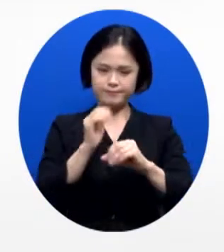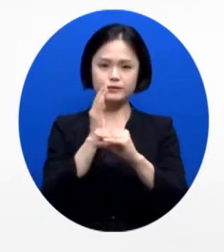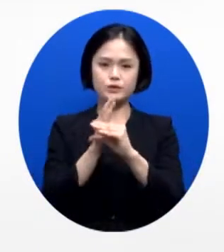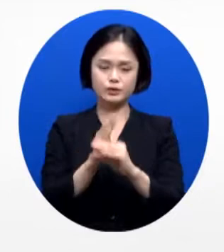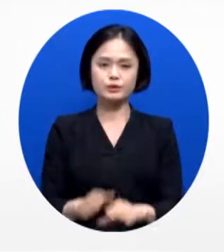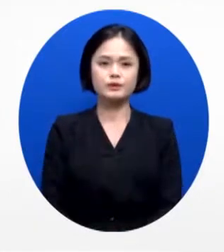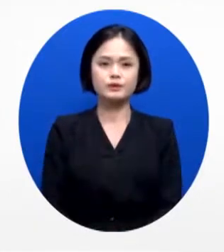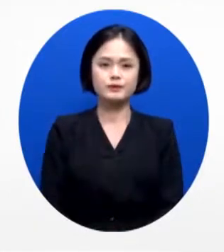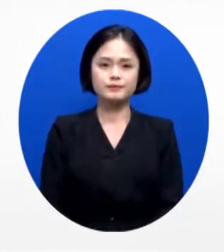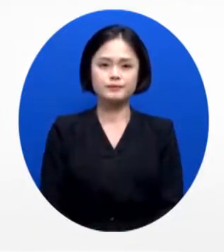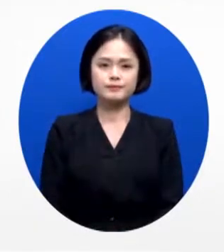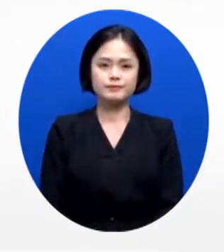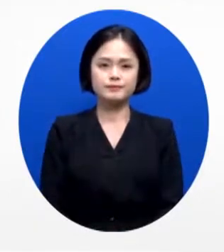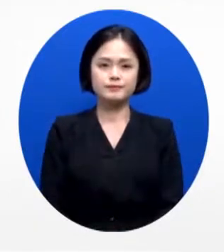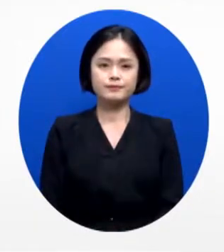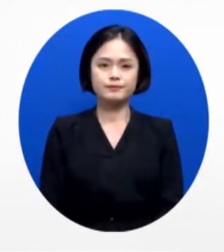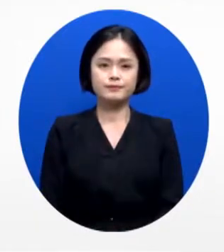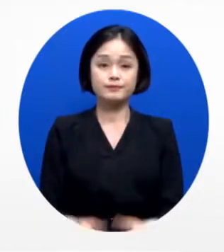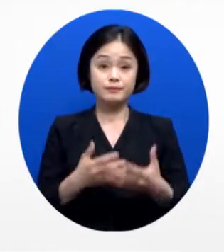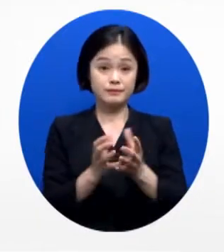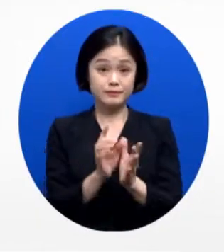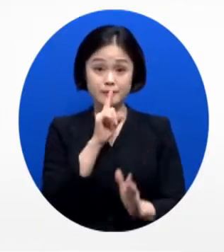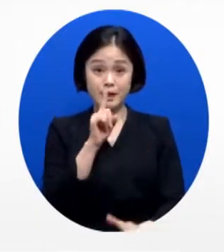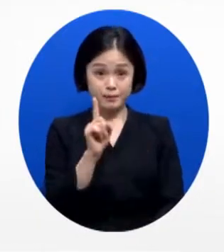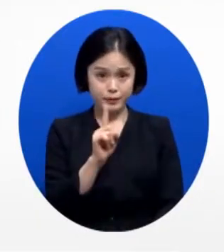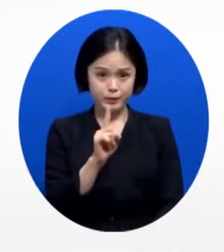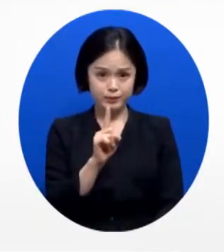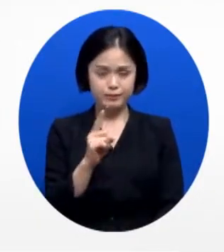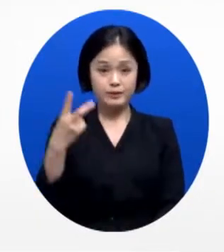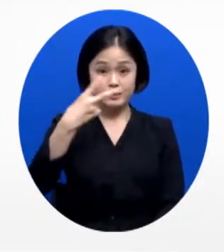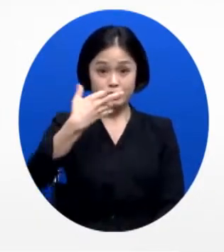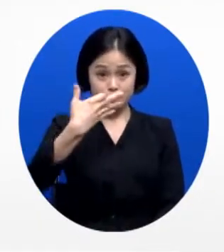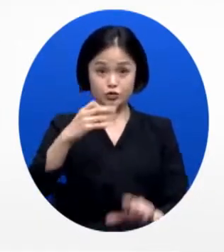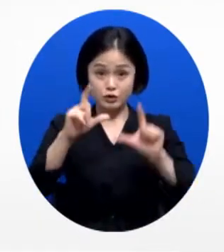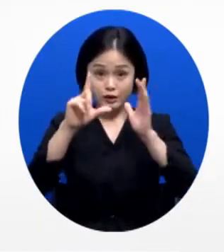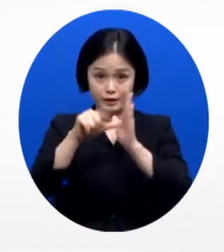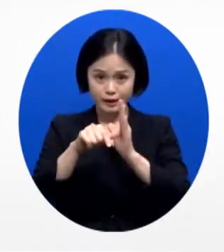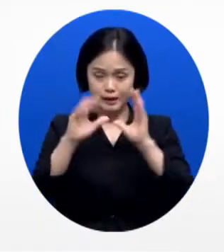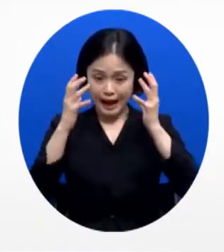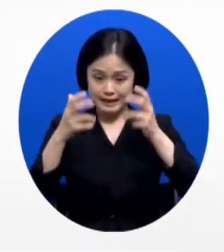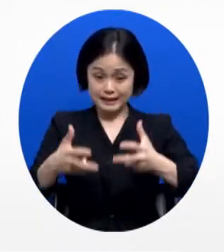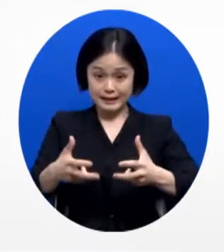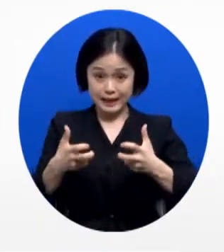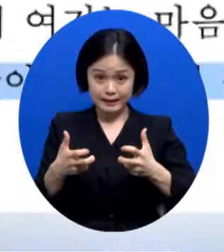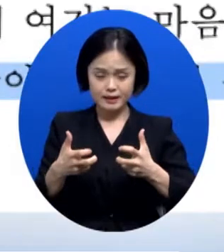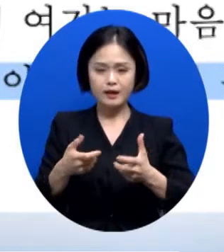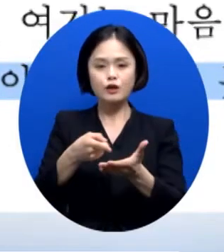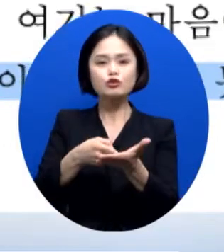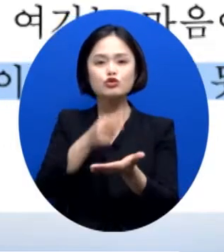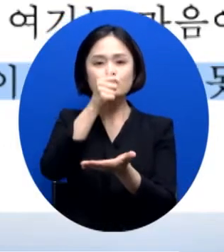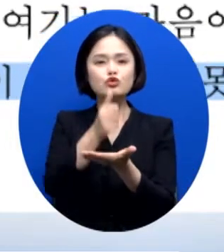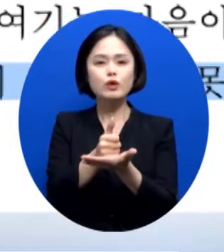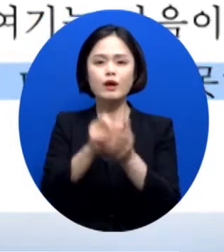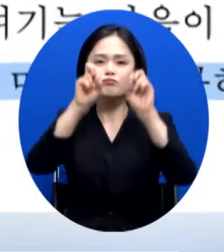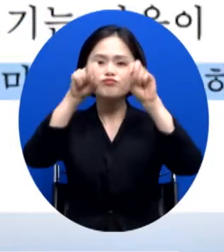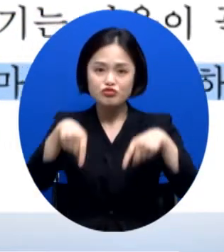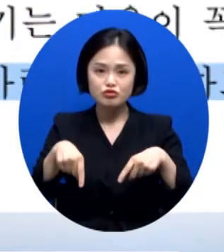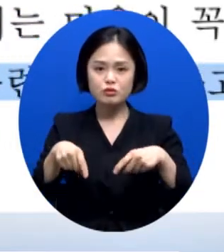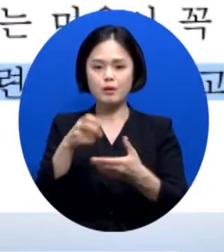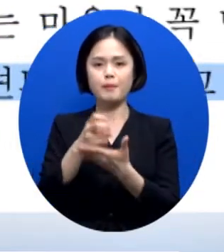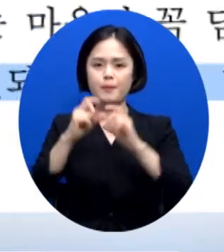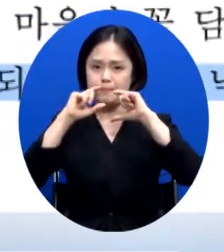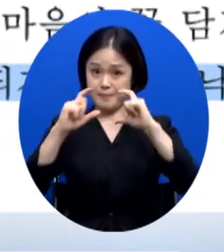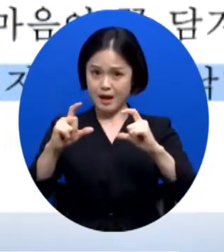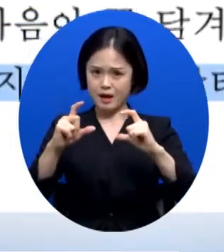행동하는 프로라이프 는 성명에서 2019년 에 낙태 쭈웁 헌법불합치 판정이 나오면서 개정 하녀의